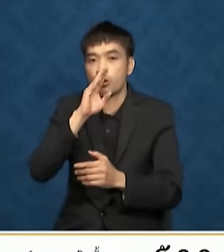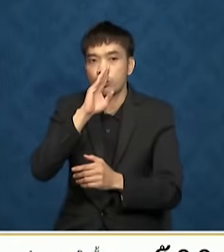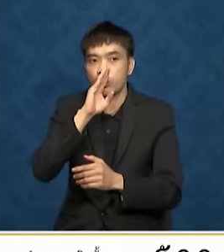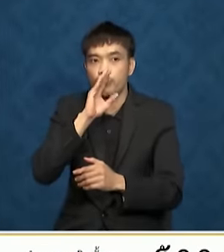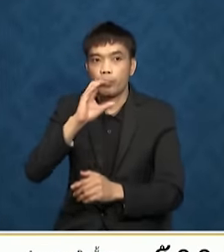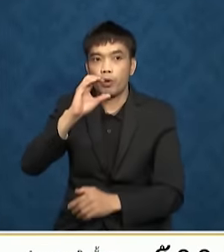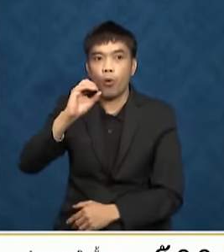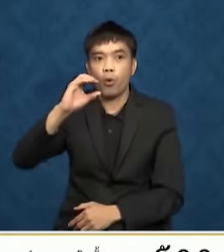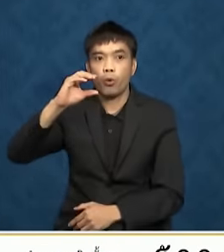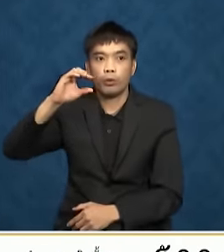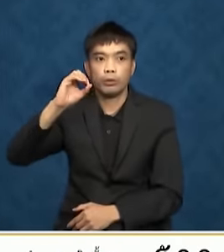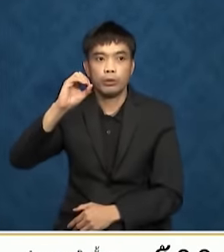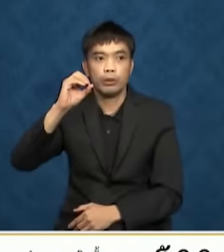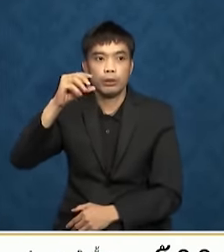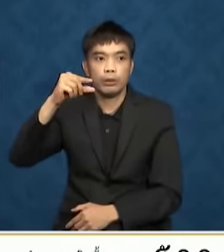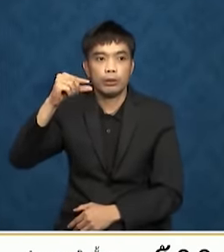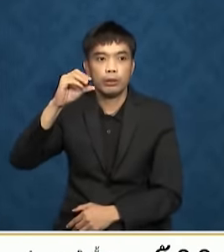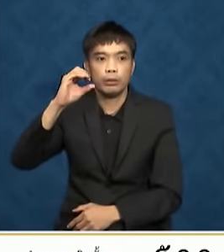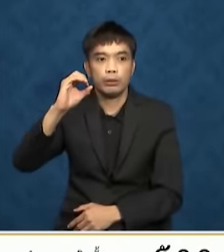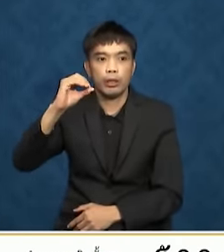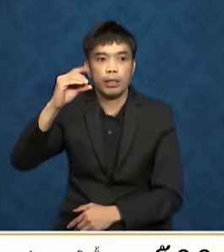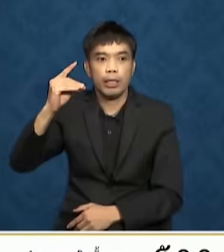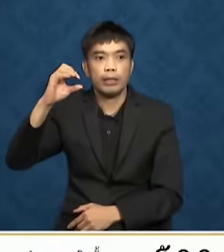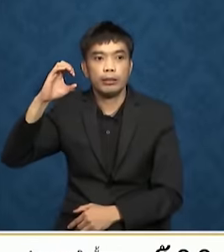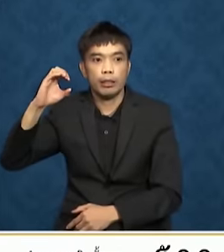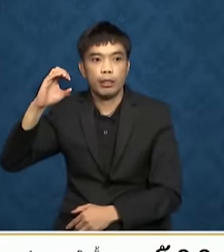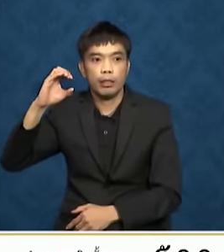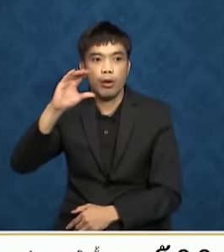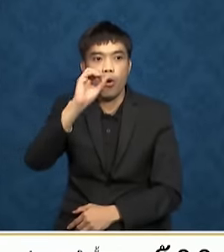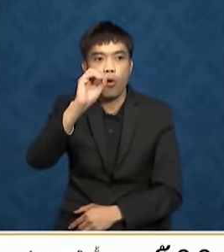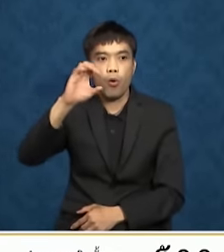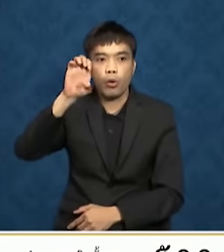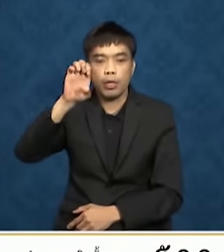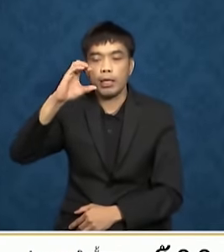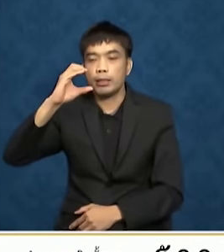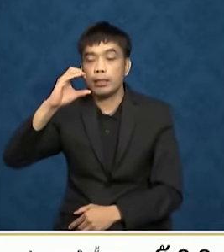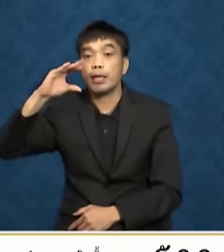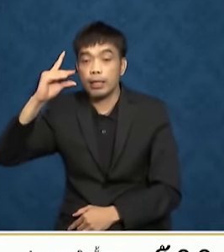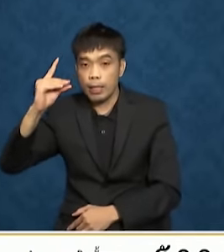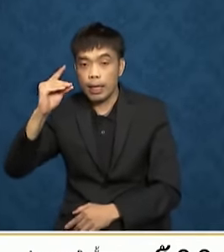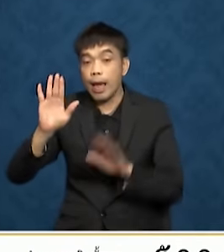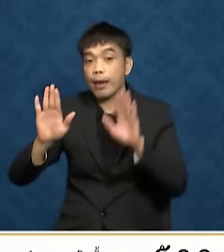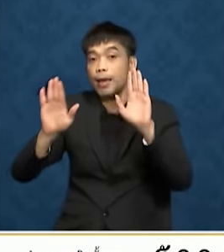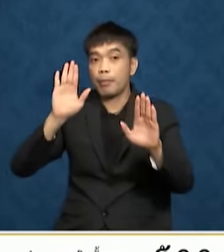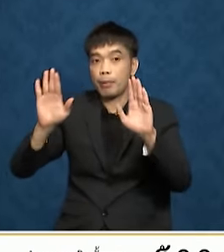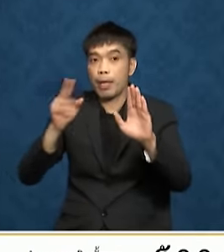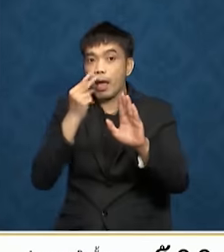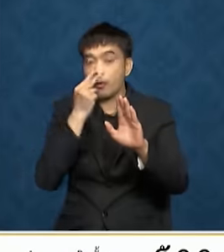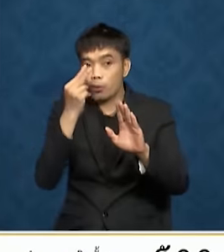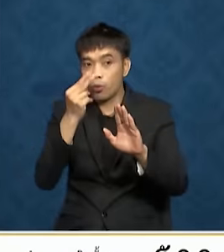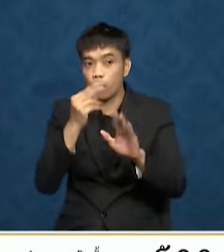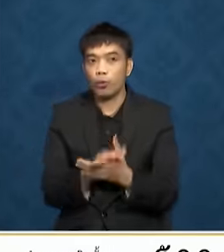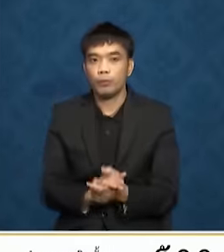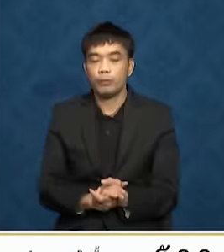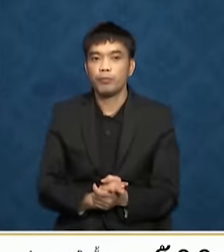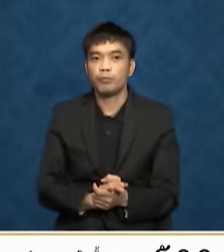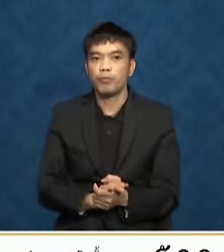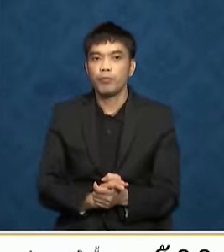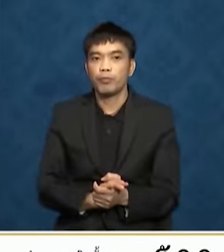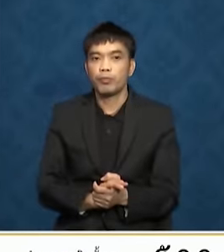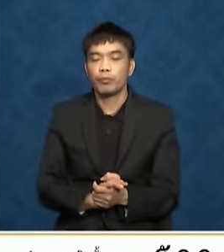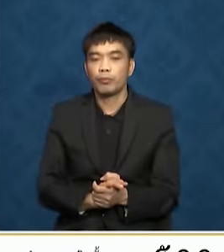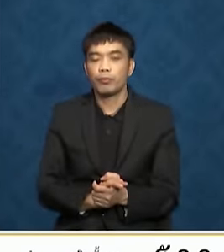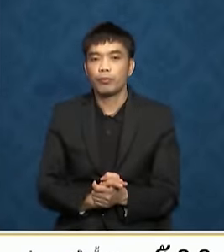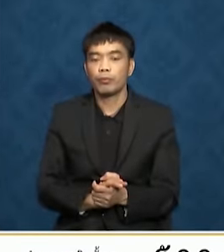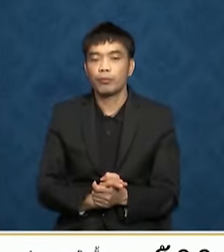oecdguidelineเขาทำขึ้นมาให้เราแล้วนะครับถ้าท่านไม่ฟังฝ่ายค้านไม่เป็นไรครับฟังoecdที่ท่านพยายามจะเข้าสู่กระบวน